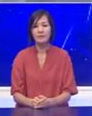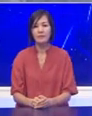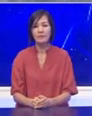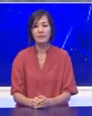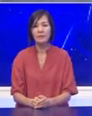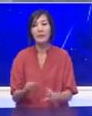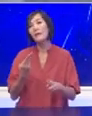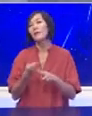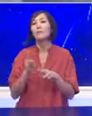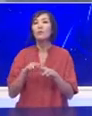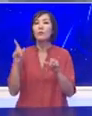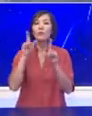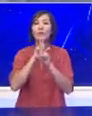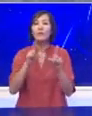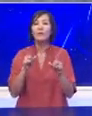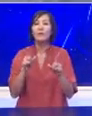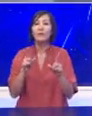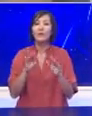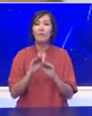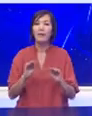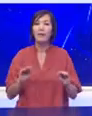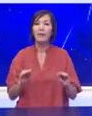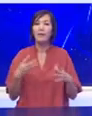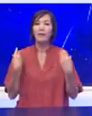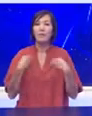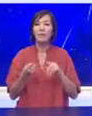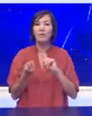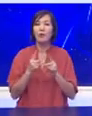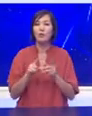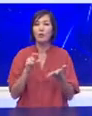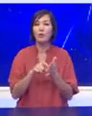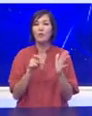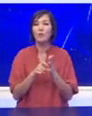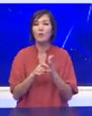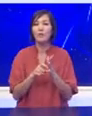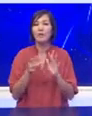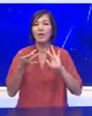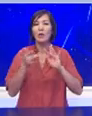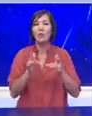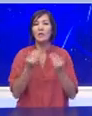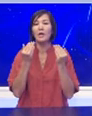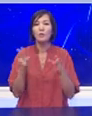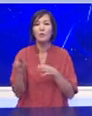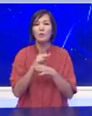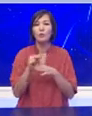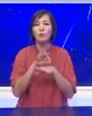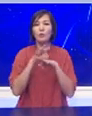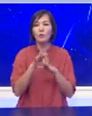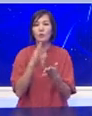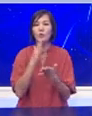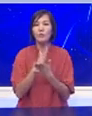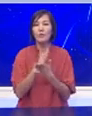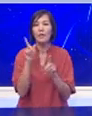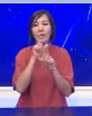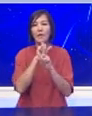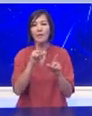Бұл мектептің балалар киім ауыстыратын бөлмесі. Әлеуметтік желіде қызу талқыға түскен осы аумақ. Қазір мұнда жөндеу жұмыстары қызу.